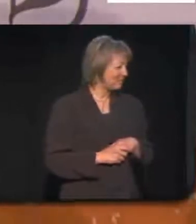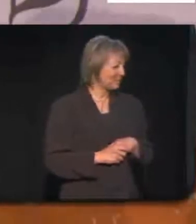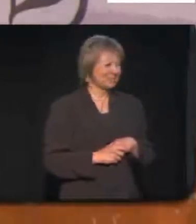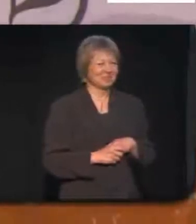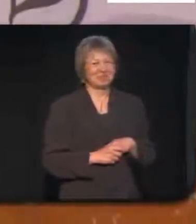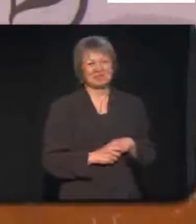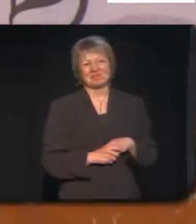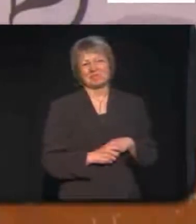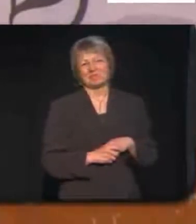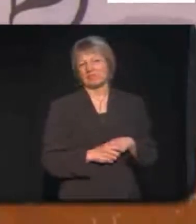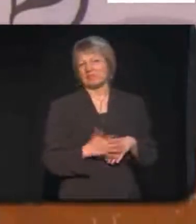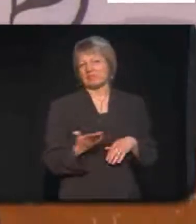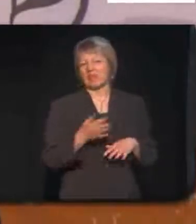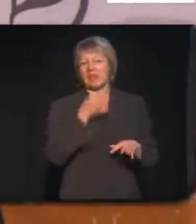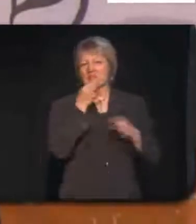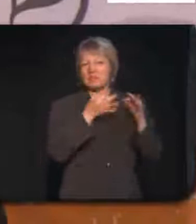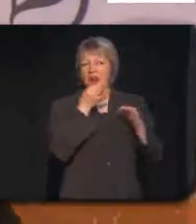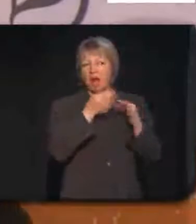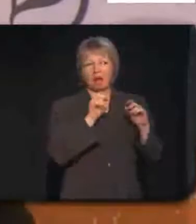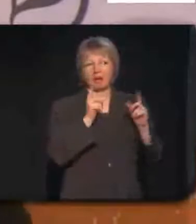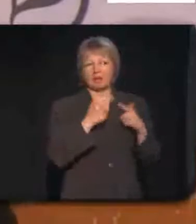ich sehe keine Fragen